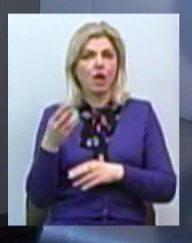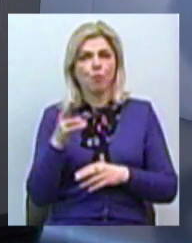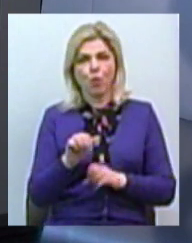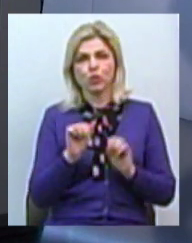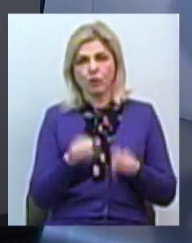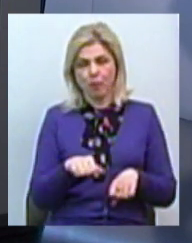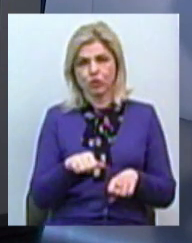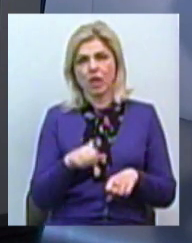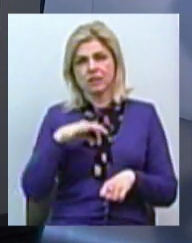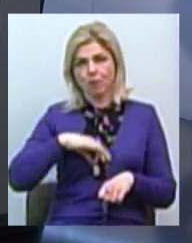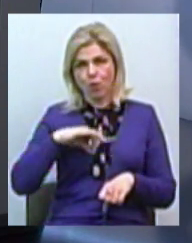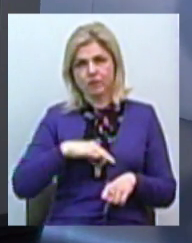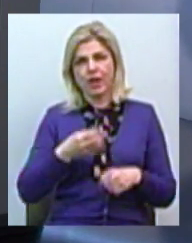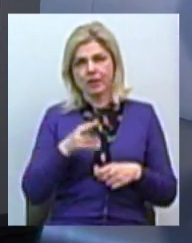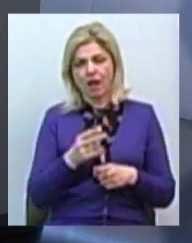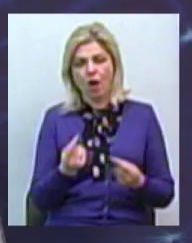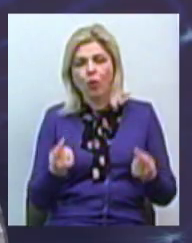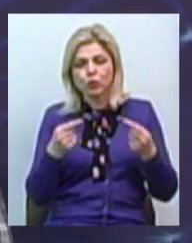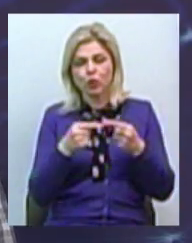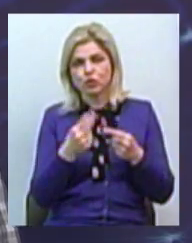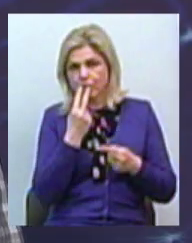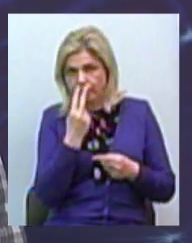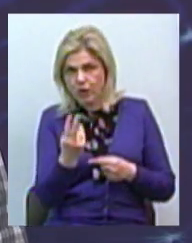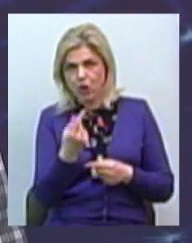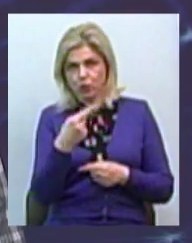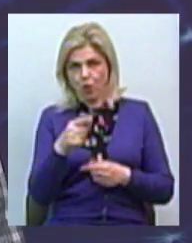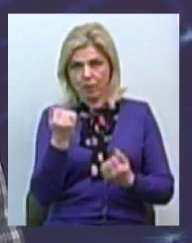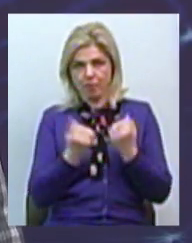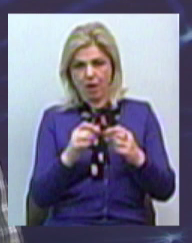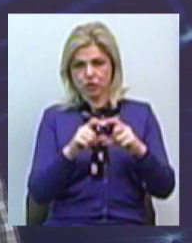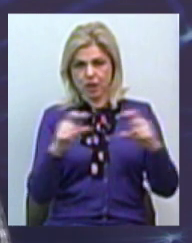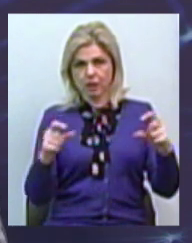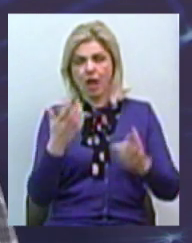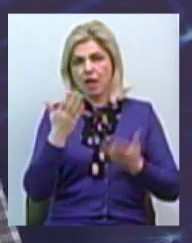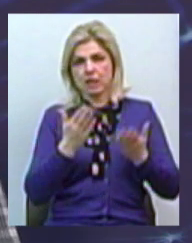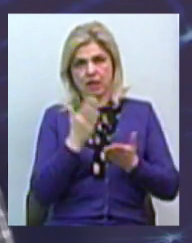номерів автомобілів за якоїсь достатньої освітленості і